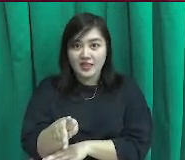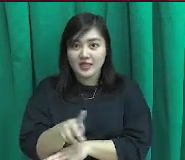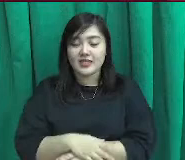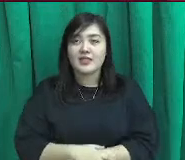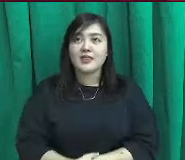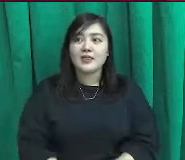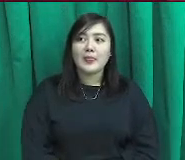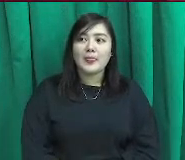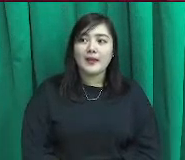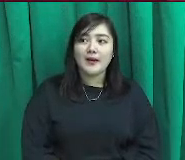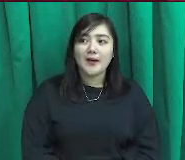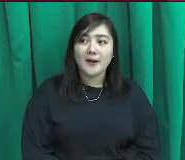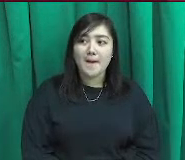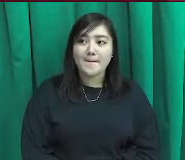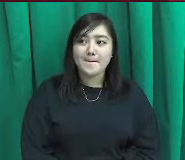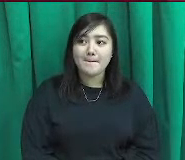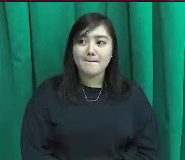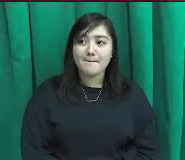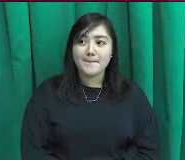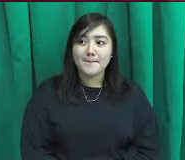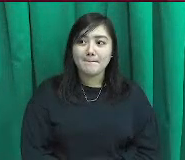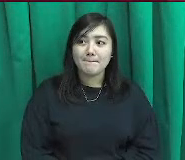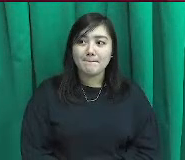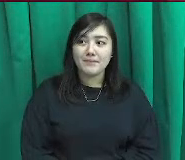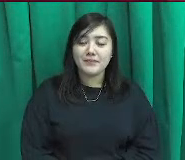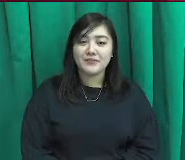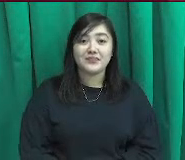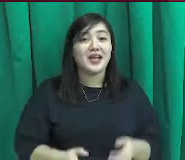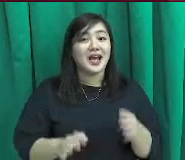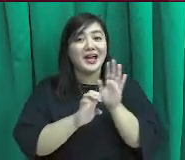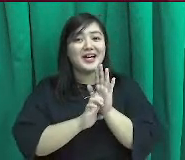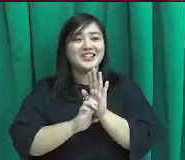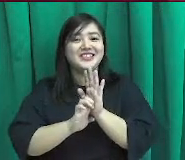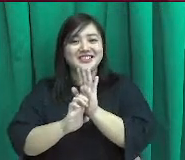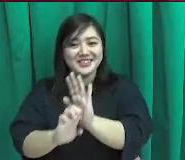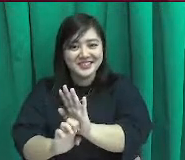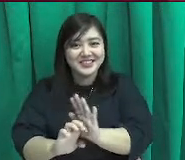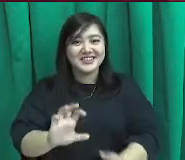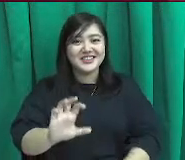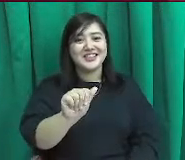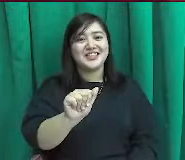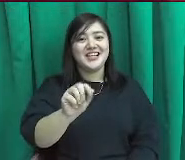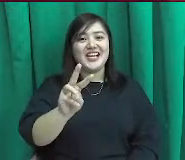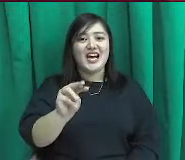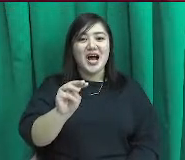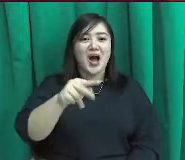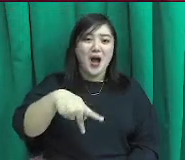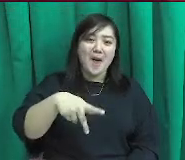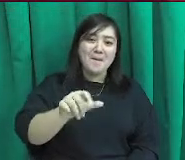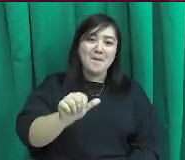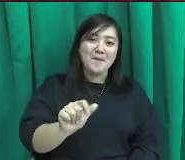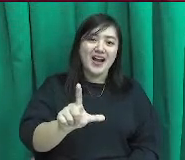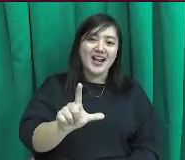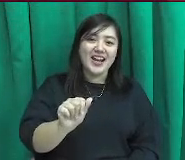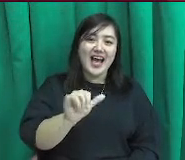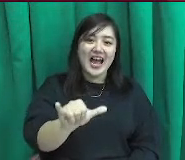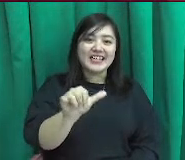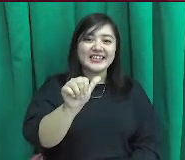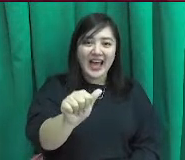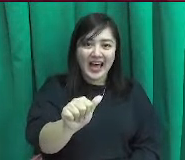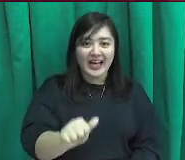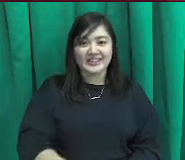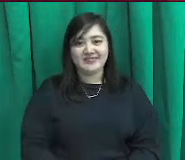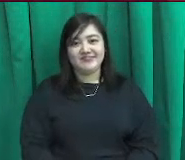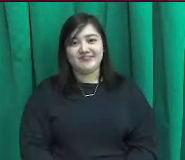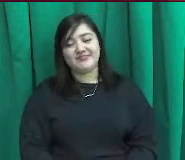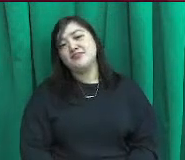halamang paborito natin tong gulay na to, yung ampalaya. Yung paborito natin yan Samahan pa ng bagong isda. Kapag tayo